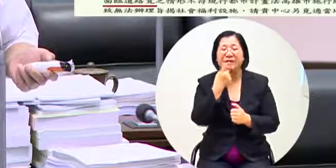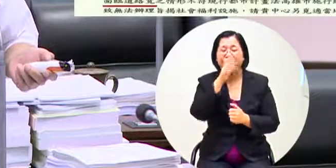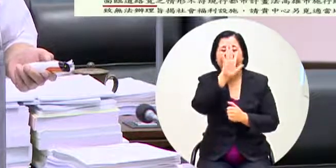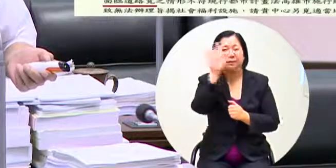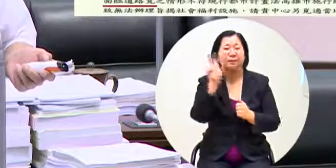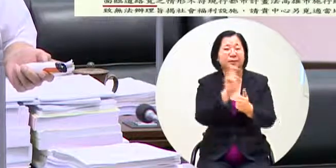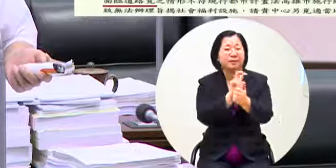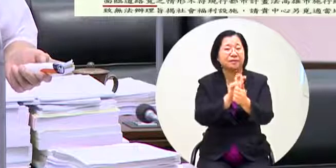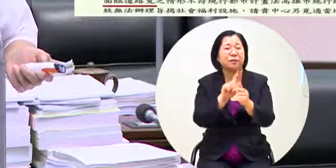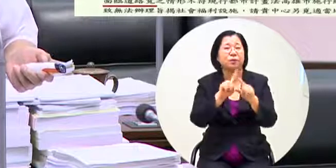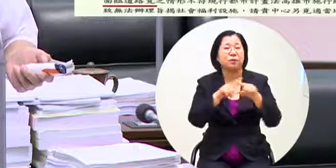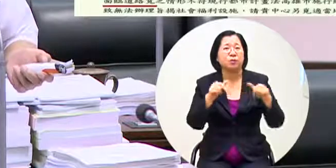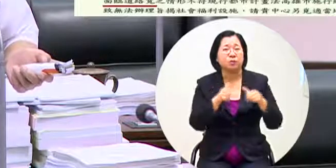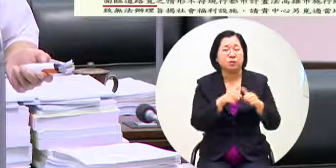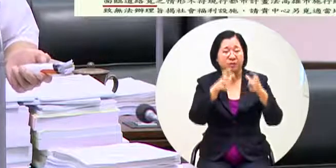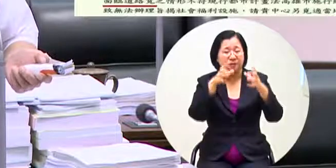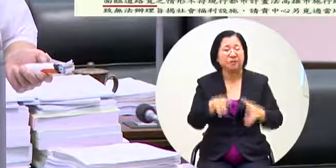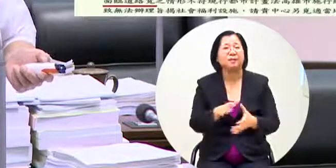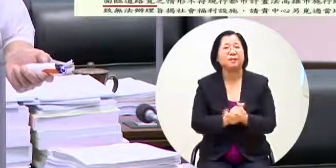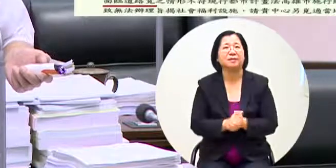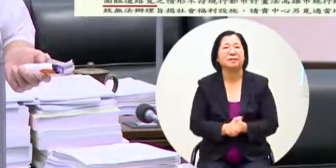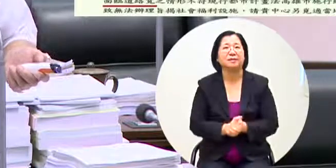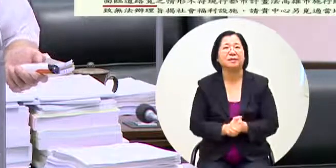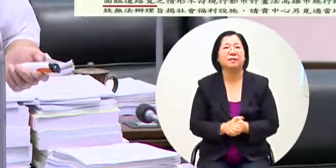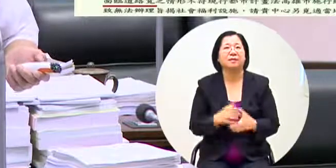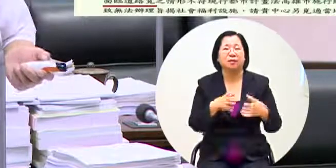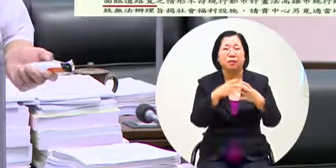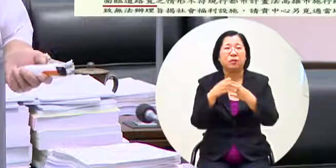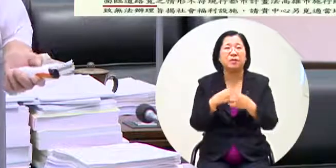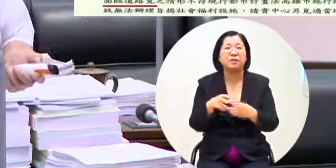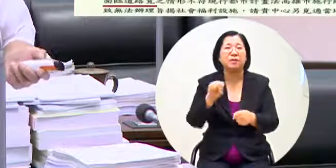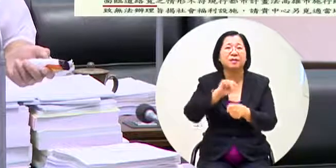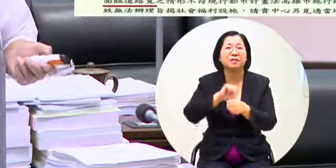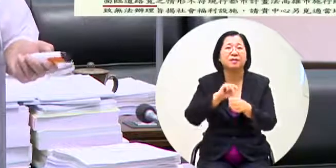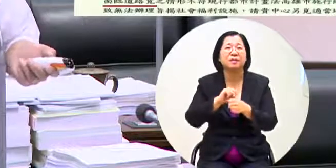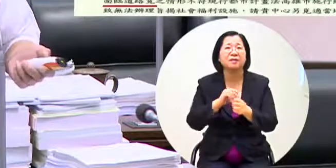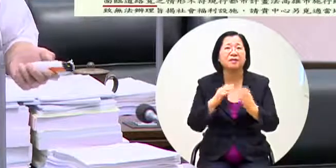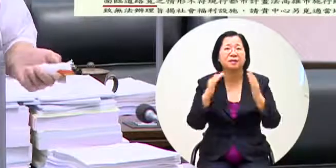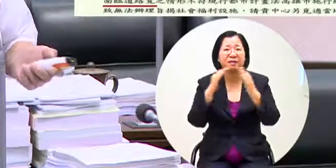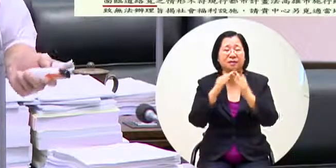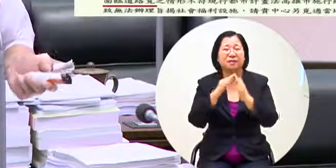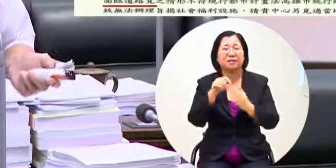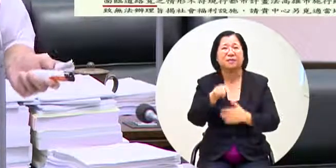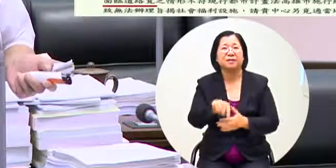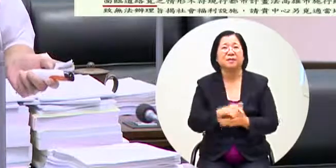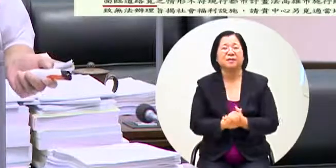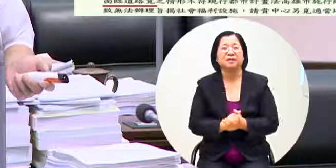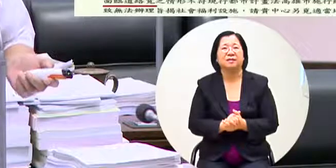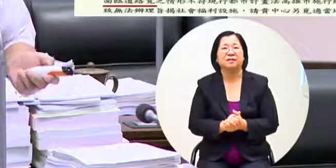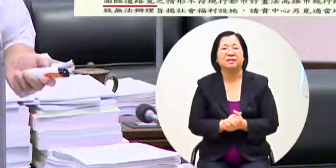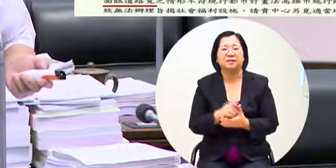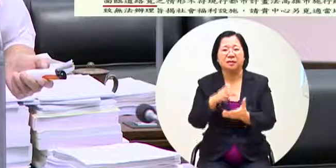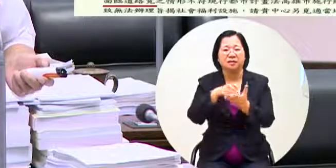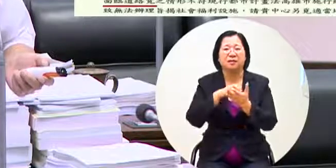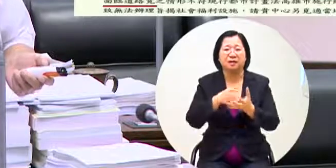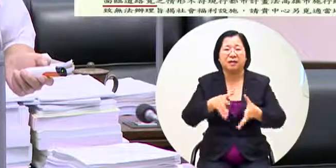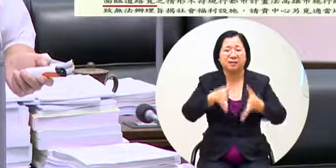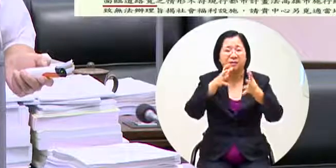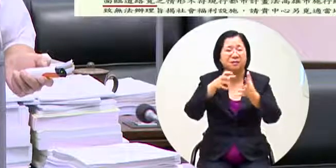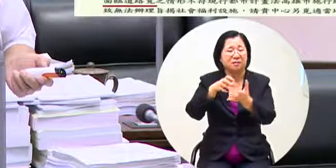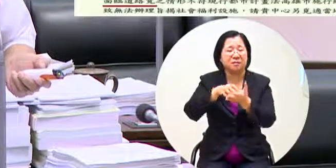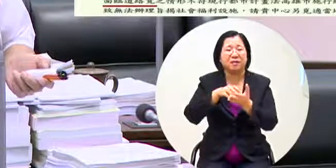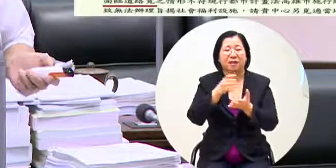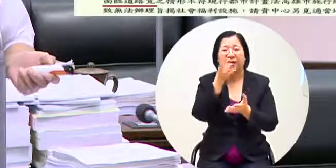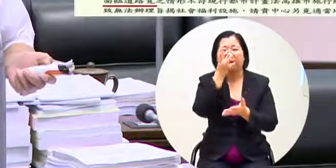体家屋啦吼。哦，即、这个无遐多申请，即个建筑执照，伊所有吼，所有的即、这个即、